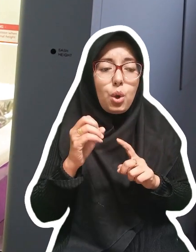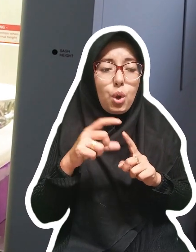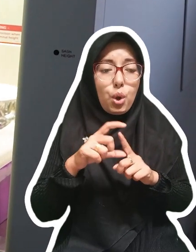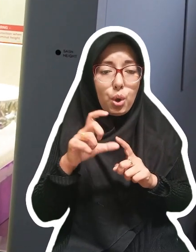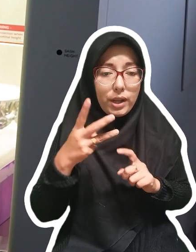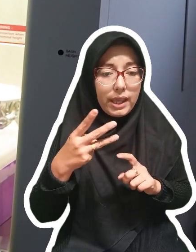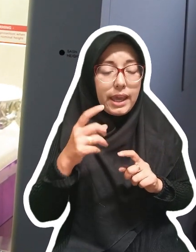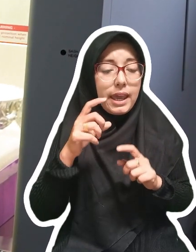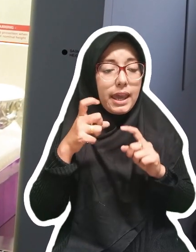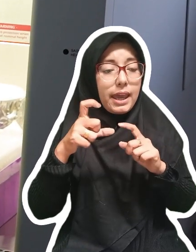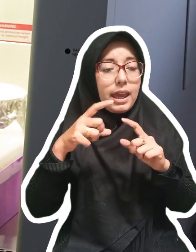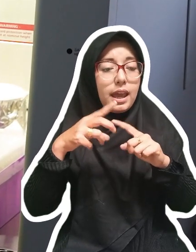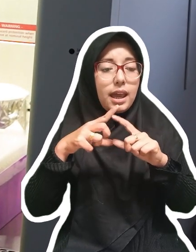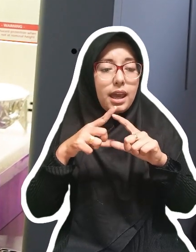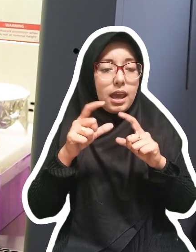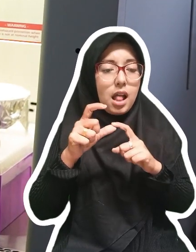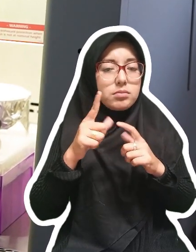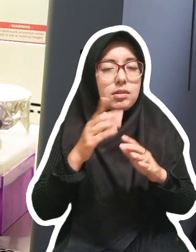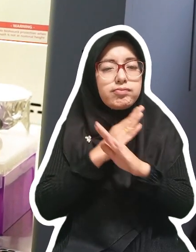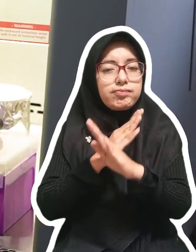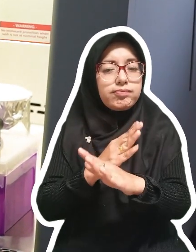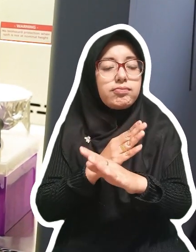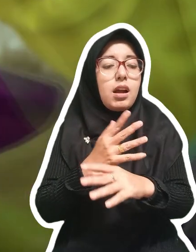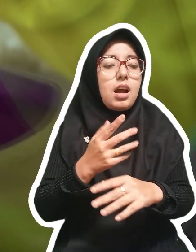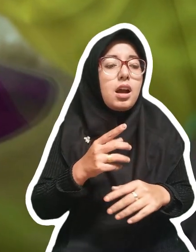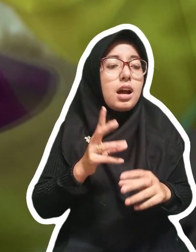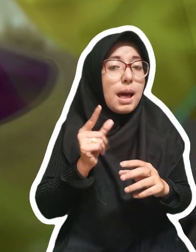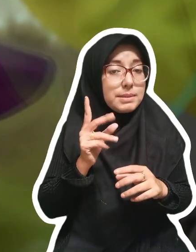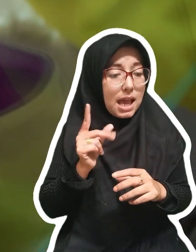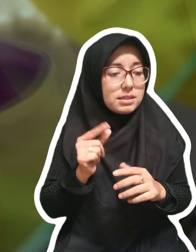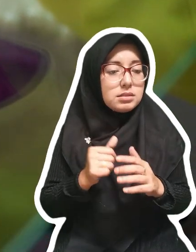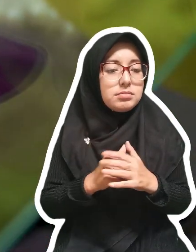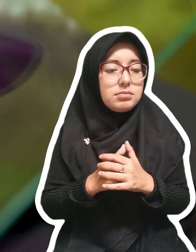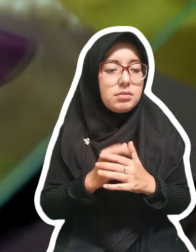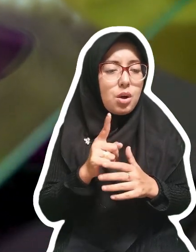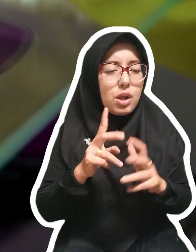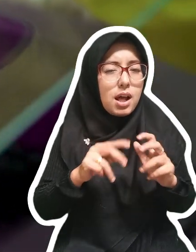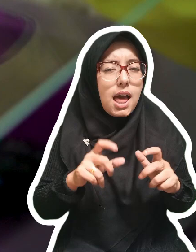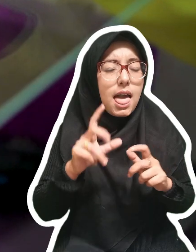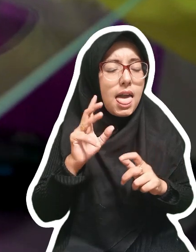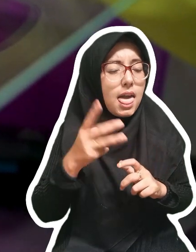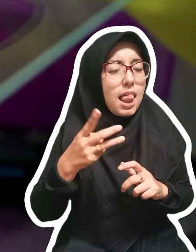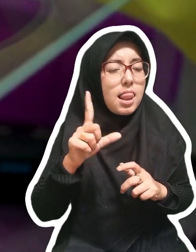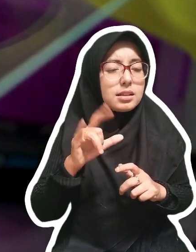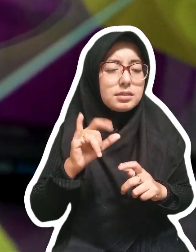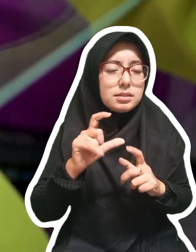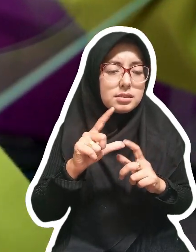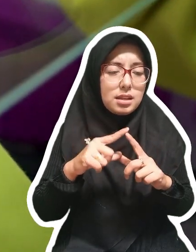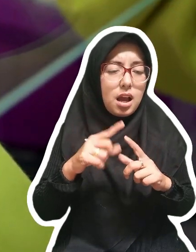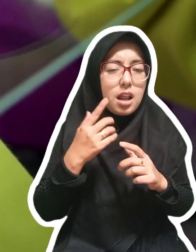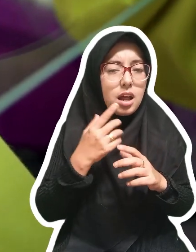itu, pengujian terhadap antibodi rabies dapat dilakukan dengan menggunakan ELISA rabies dan juga metode